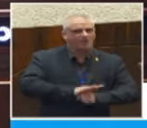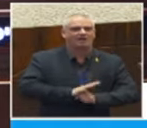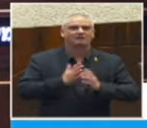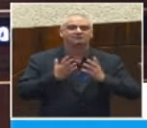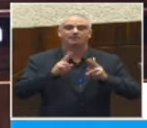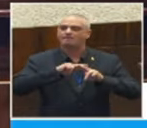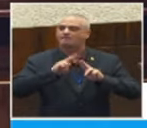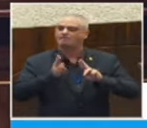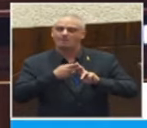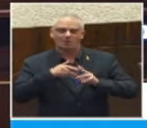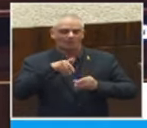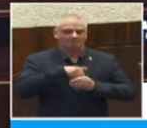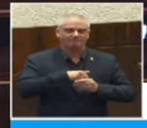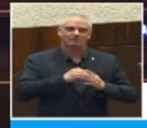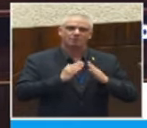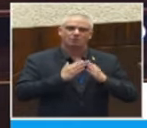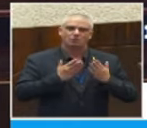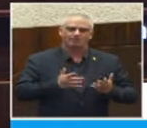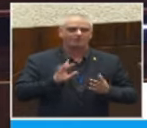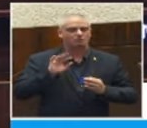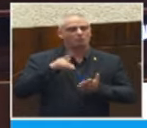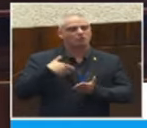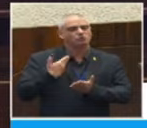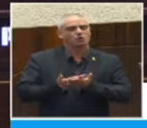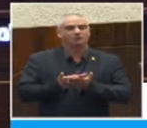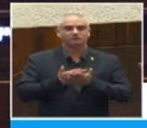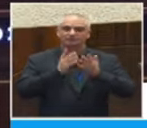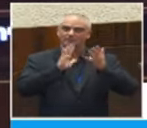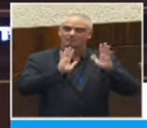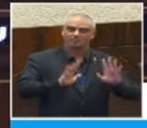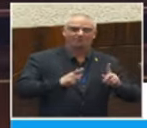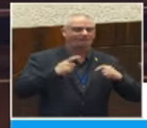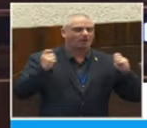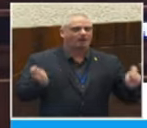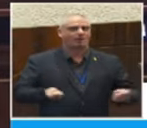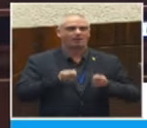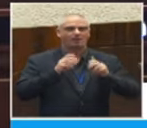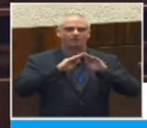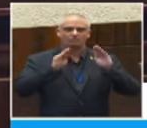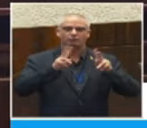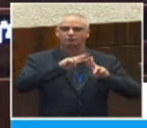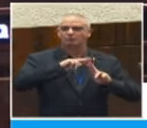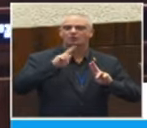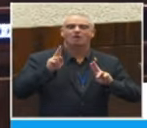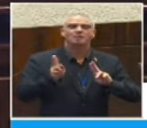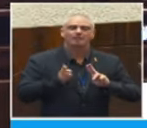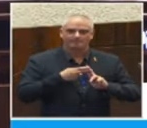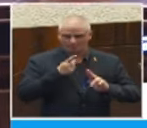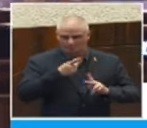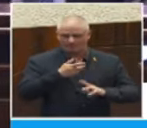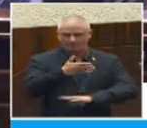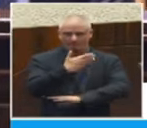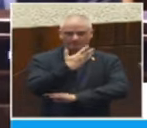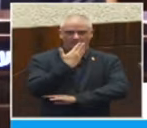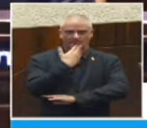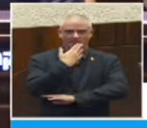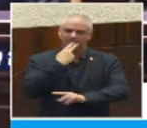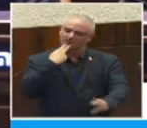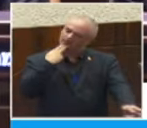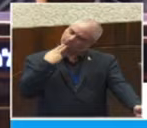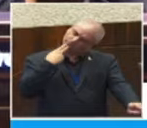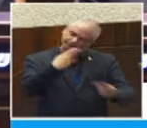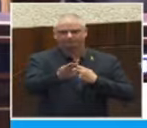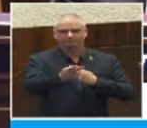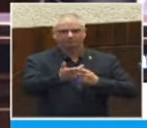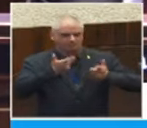ומהבית, מול יועצים באולפנים ותועמלנים במוסדות הבינלאומיים, מדינת ישראל השיבה מלחמה